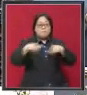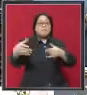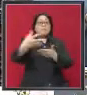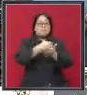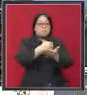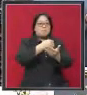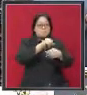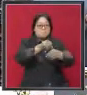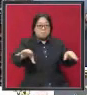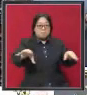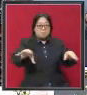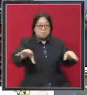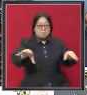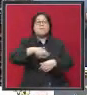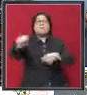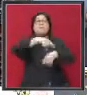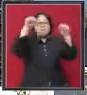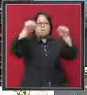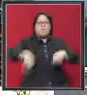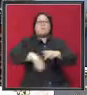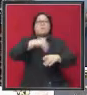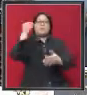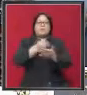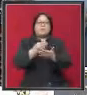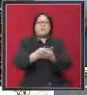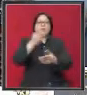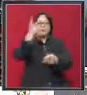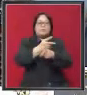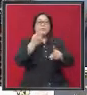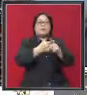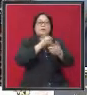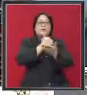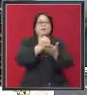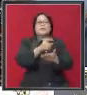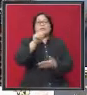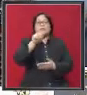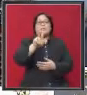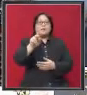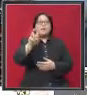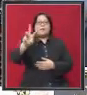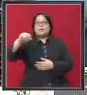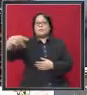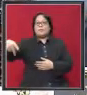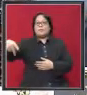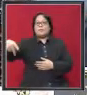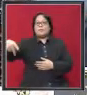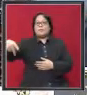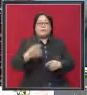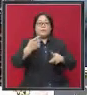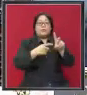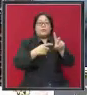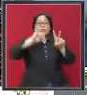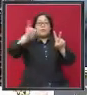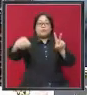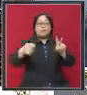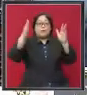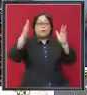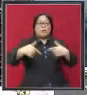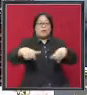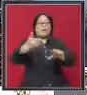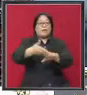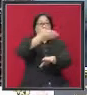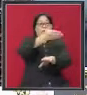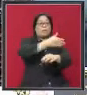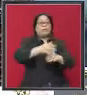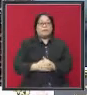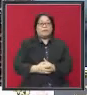terjejas pendapatan dengan ketara, bolehlah mengeluarkan simpanan dari akaun satu KWSP. Dari 2 juta ahli yang layak sebelum